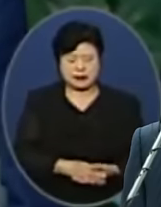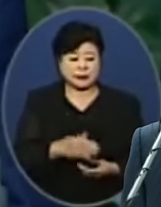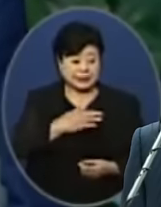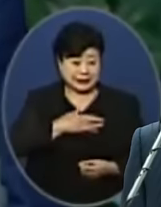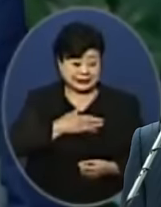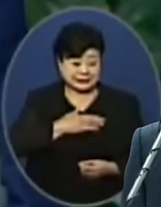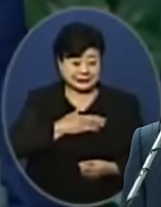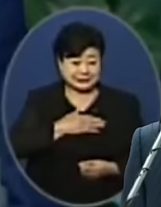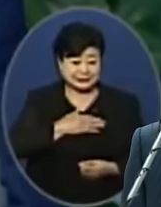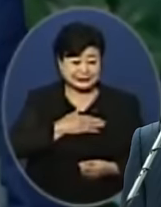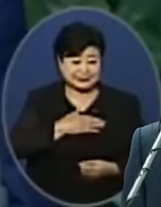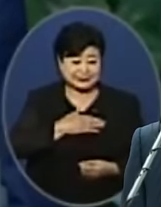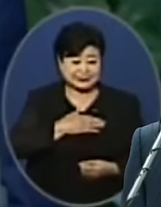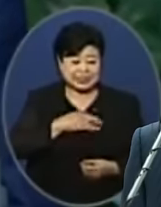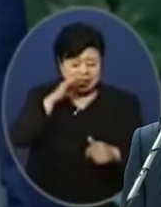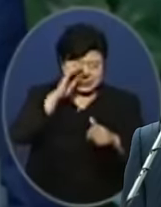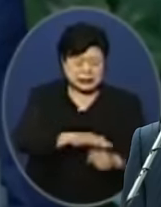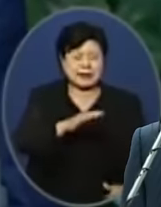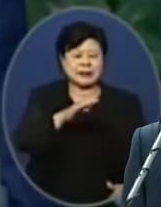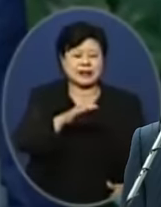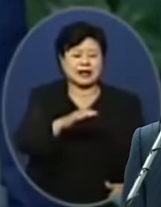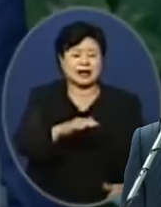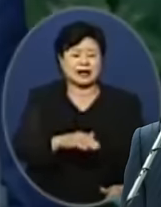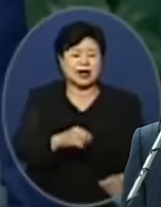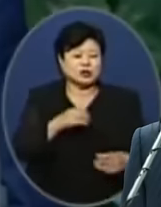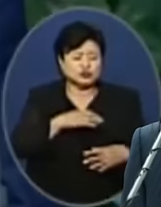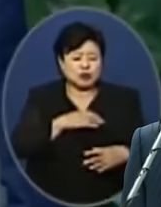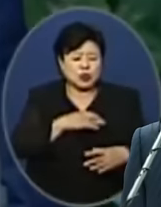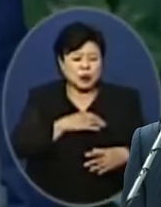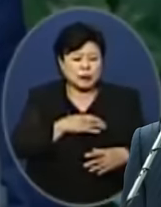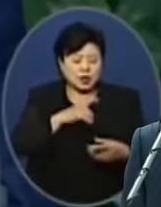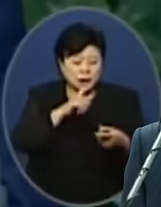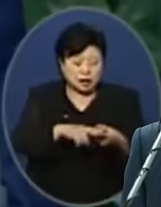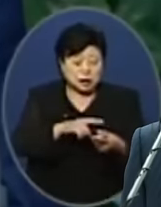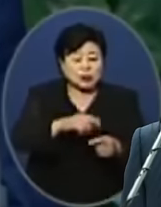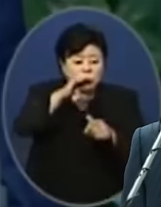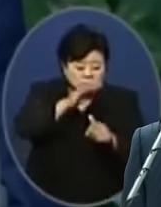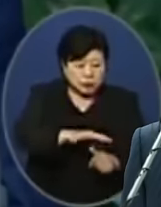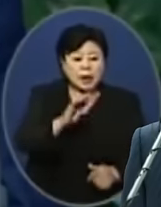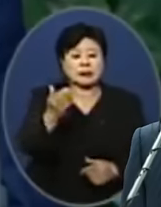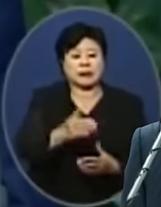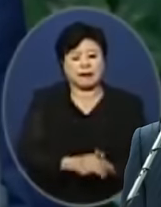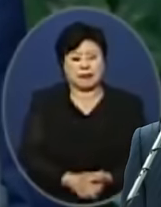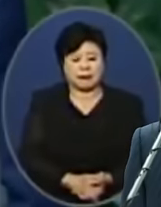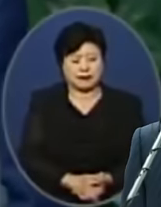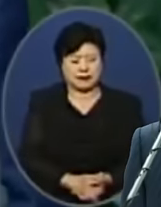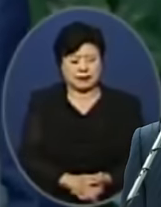나는 실패한다 실패한다 두려워하면 벌써 실패한 것입니다.